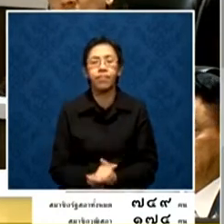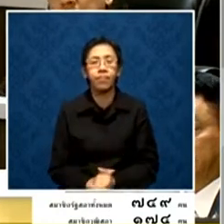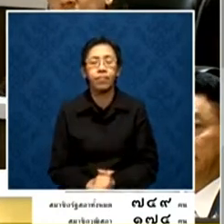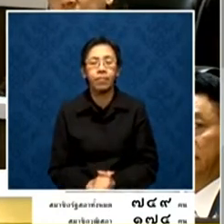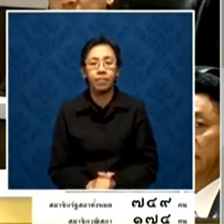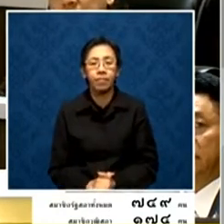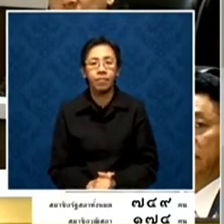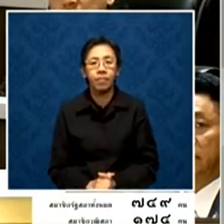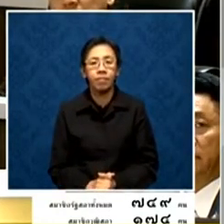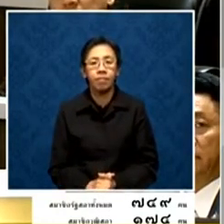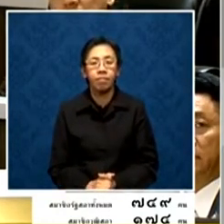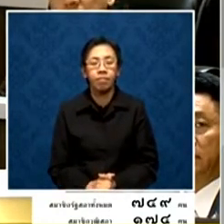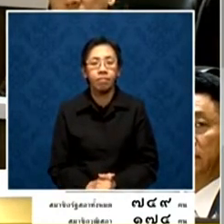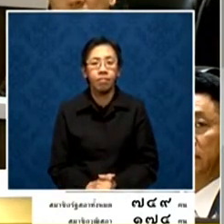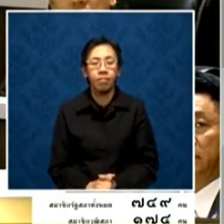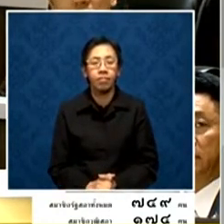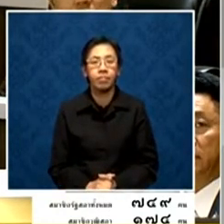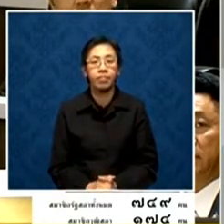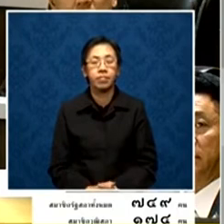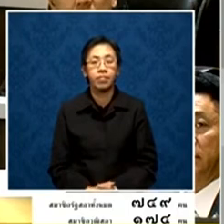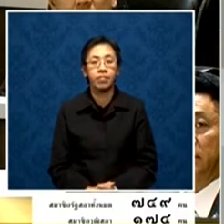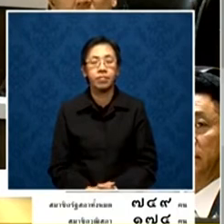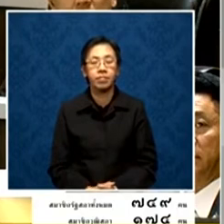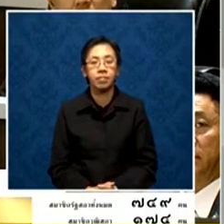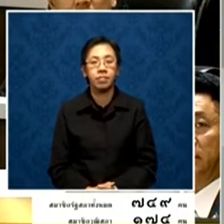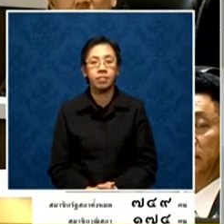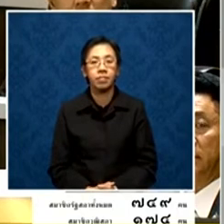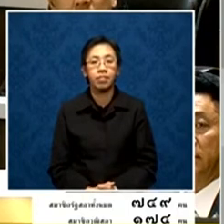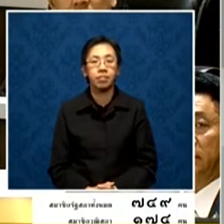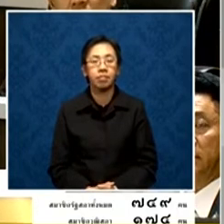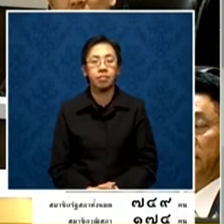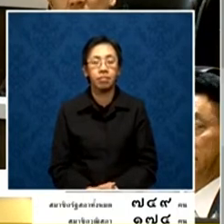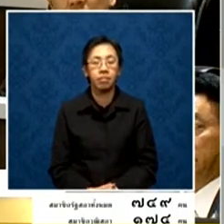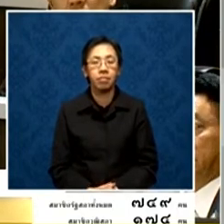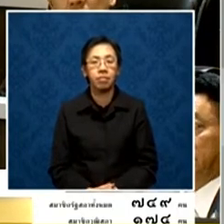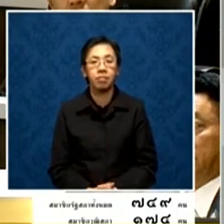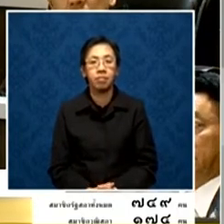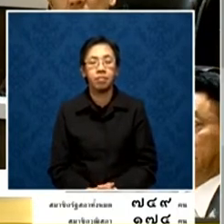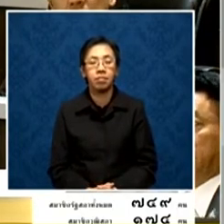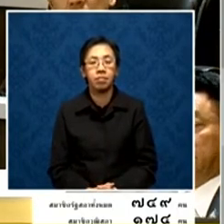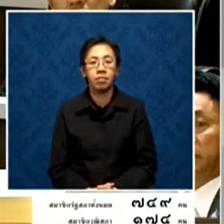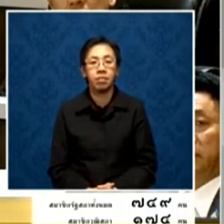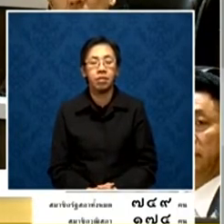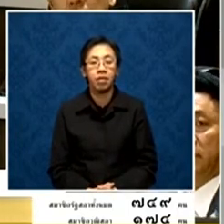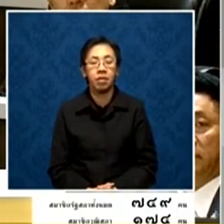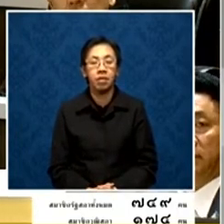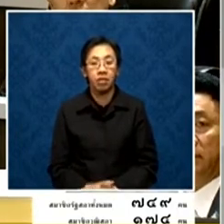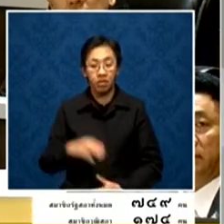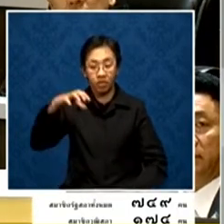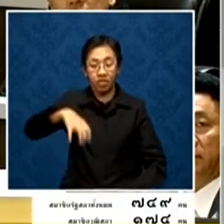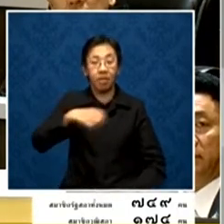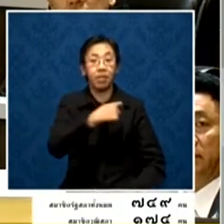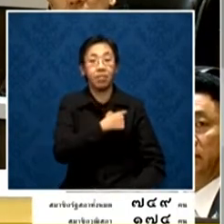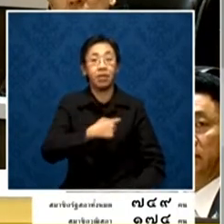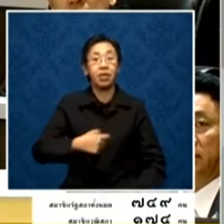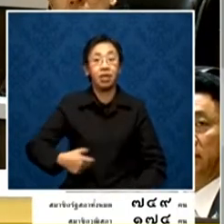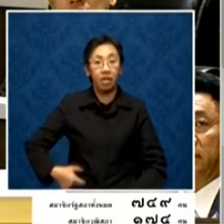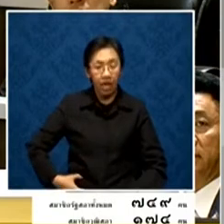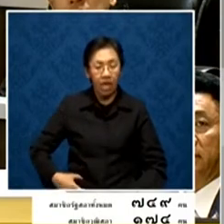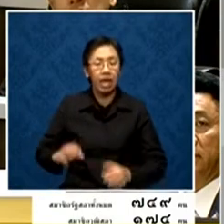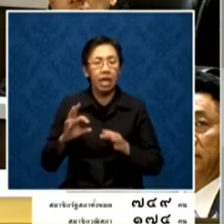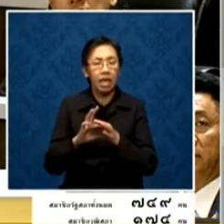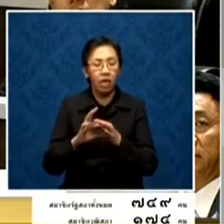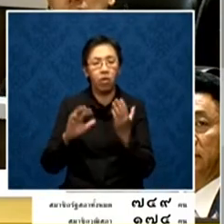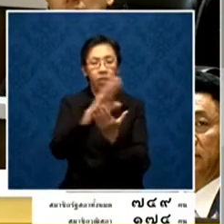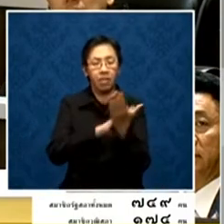มั้งฝ่ายที่ไม่ใช่แปดพรรค อาจจะด้วยหรือใครสะดวกก่อนอะไรอย่างนี้ไหมนะครับเพราะว่าหลังจากนั้นก็เป็นทีของคุณ